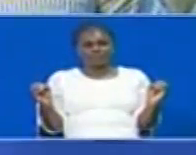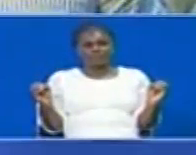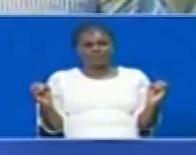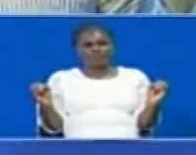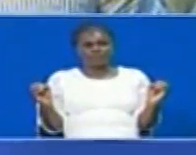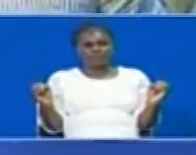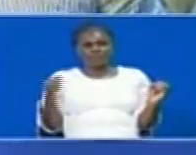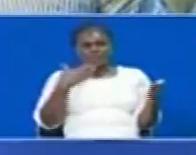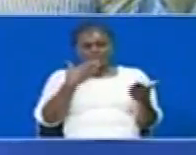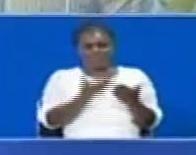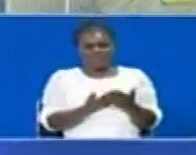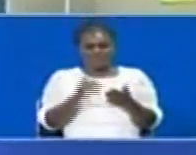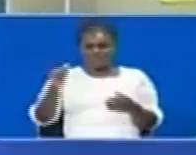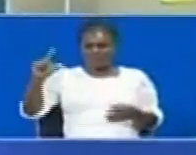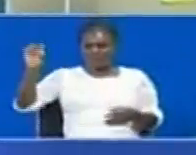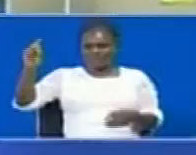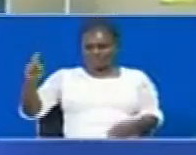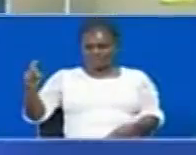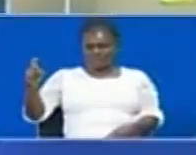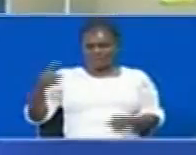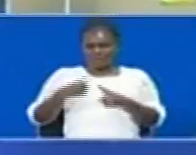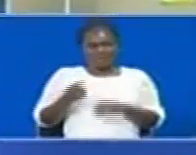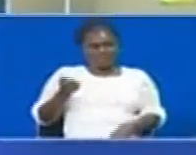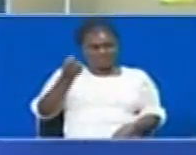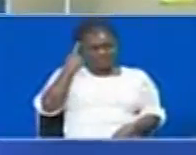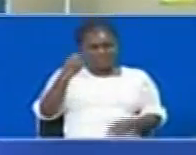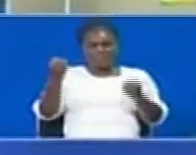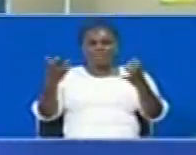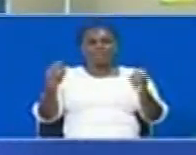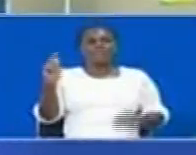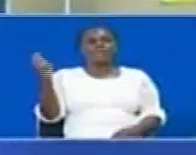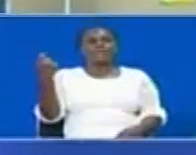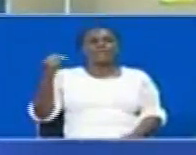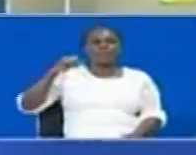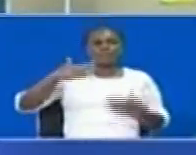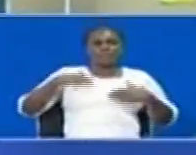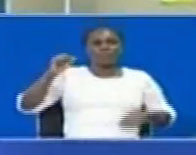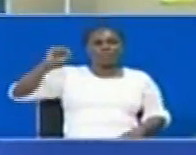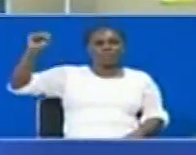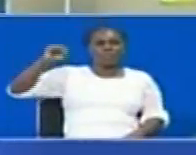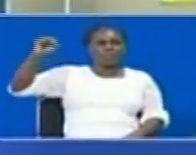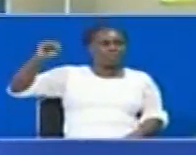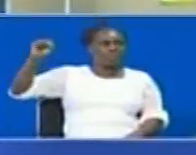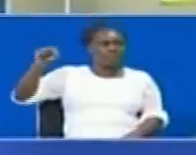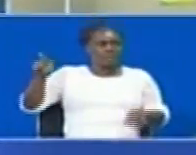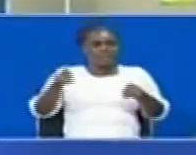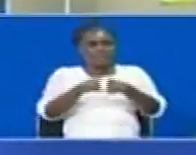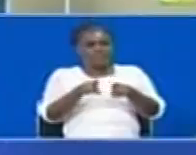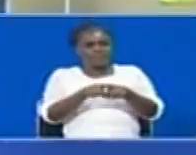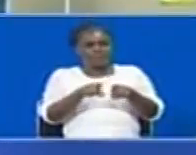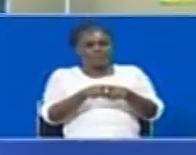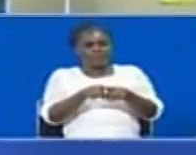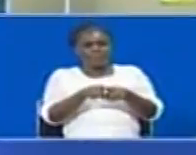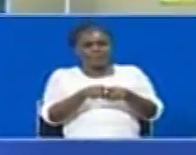Asante Alex kwa maoni yako, lakini tuelewa kwamba Wakenya wengi wamejaza kasumba ya kisiasa, na hata